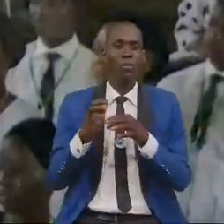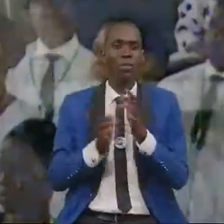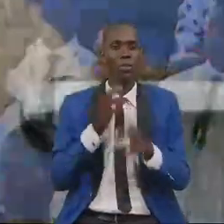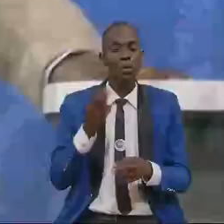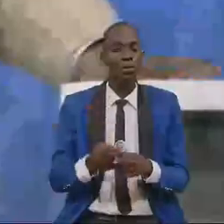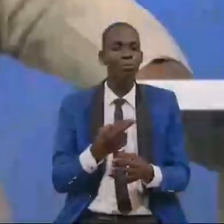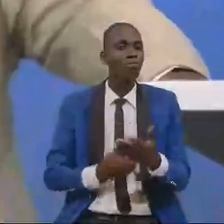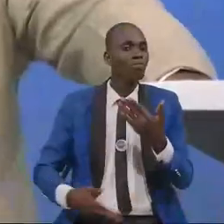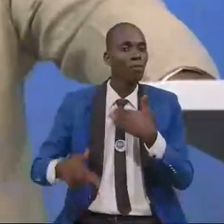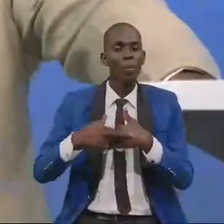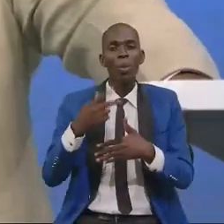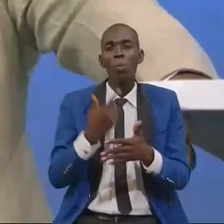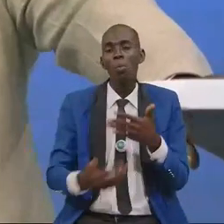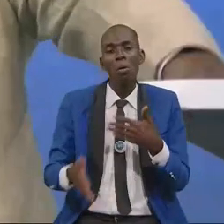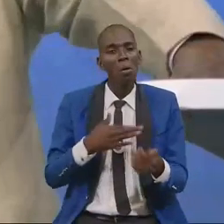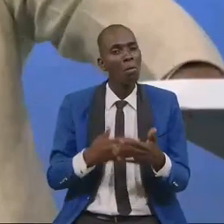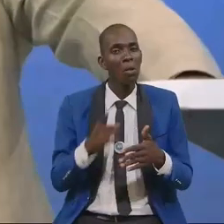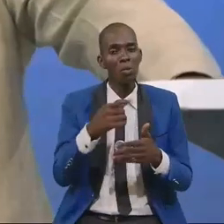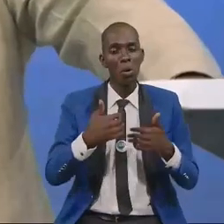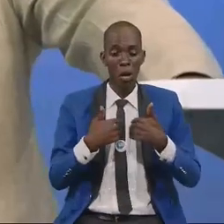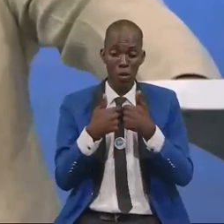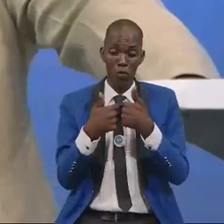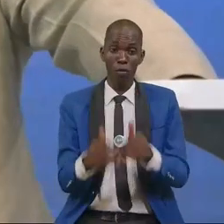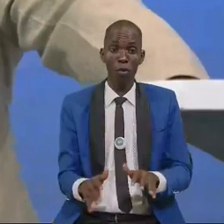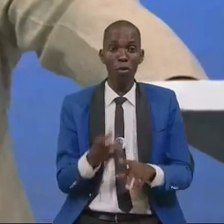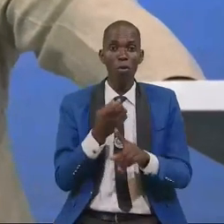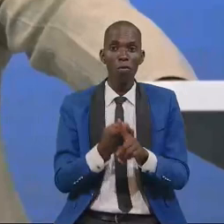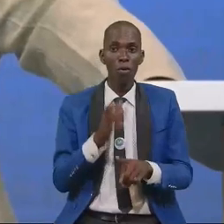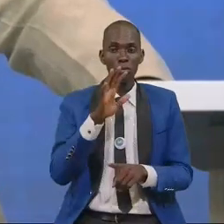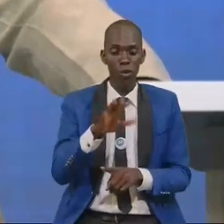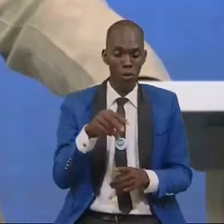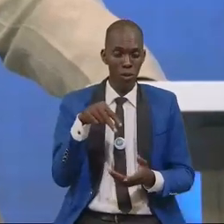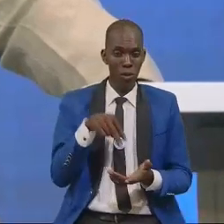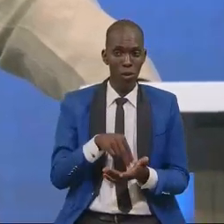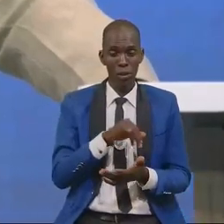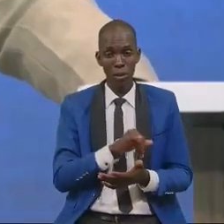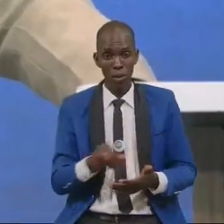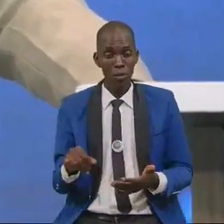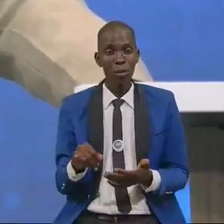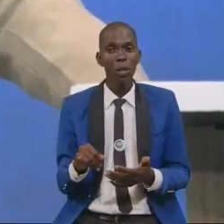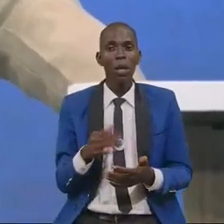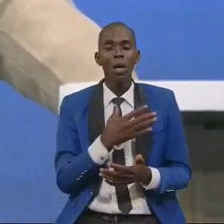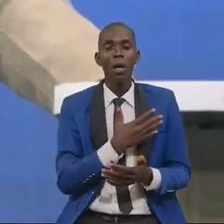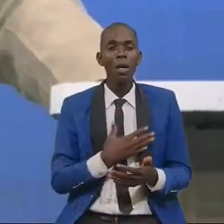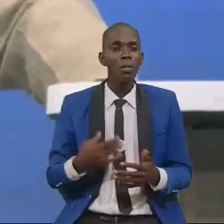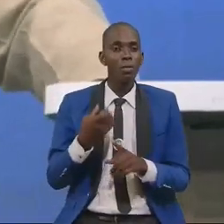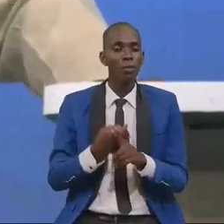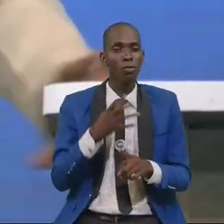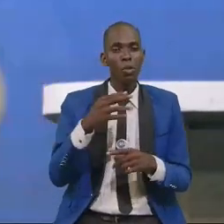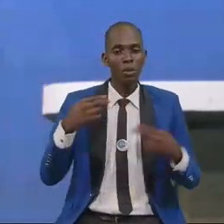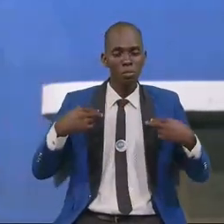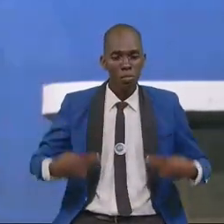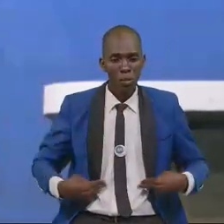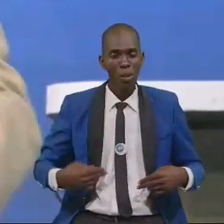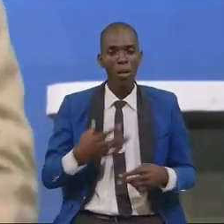quel que soit ce que tu as perdu dans ta vie en Dieu de ta santé de